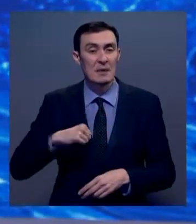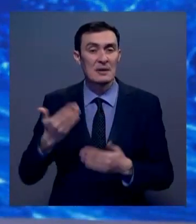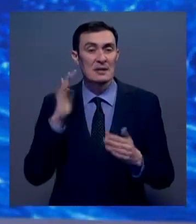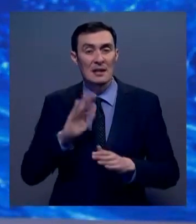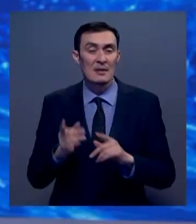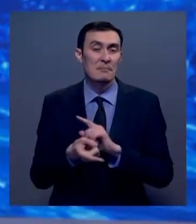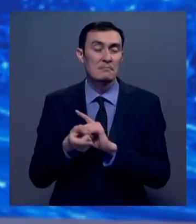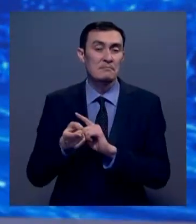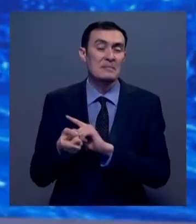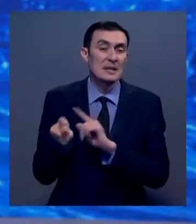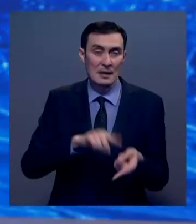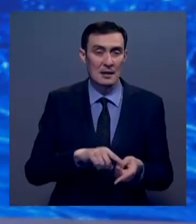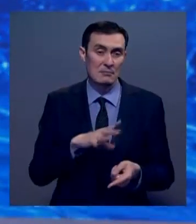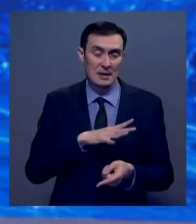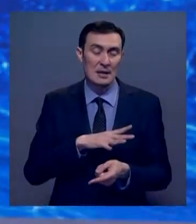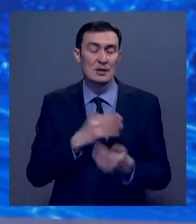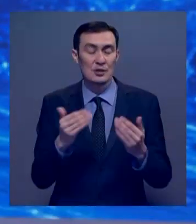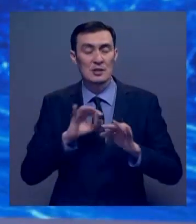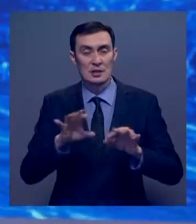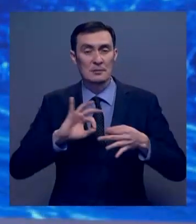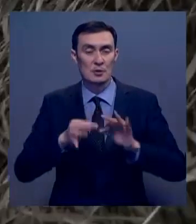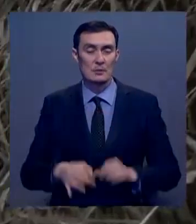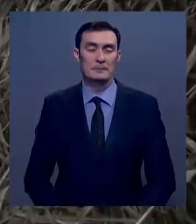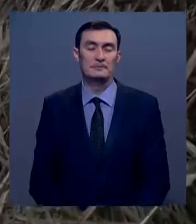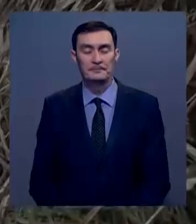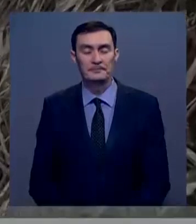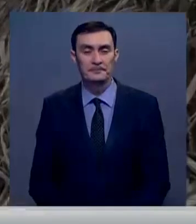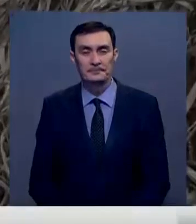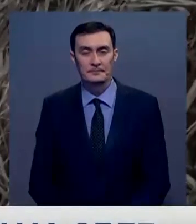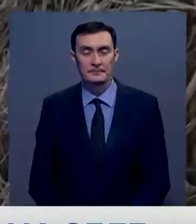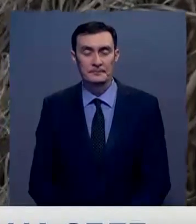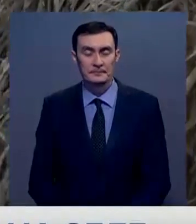недавно сменили место жительства. Нургуль Ахметова с подробностями.